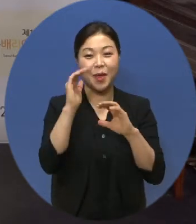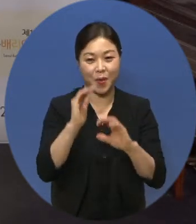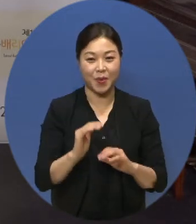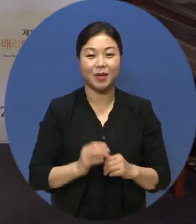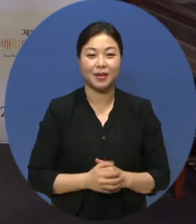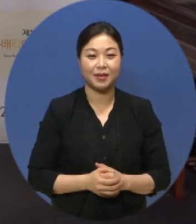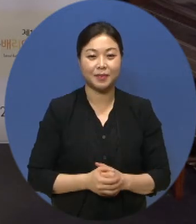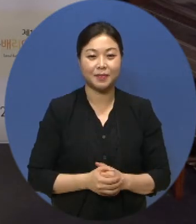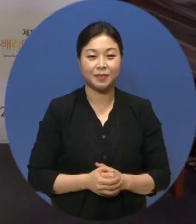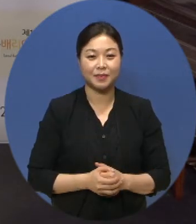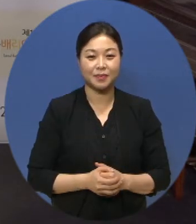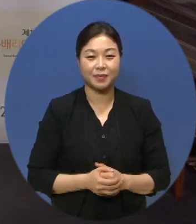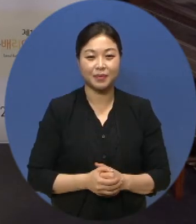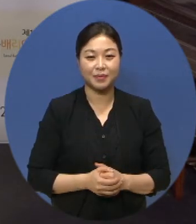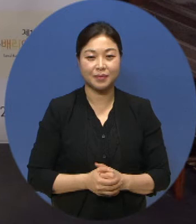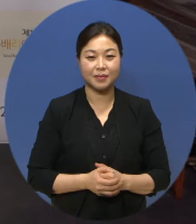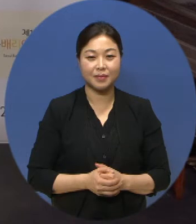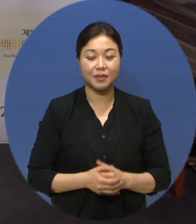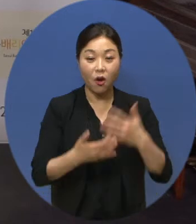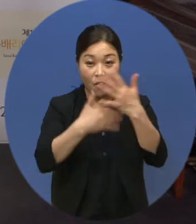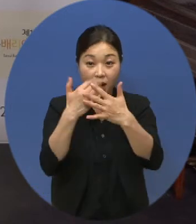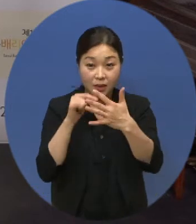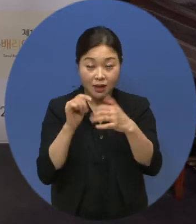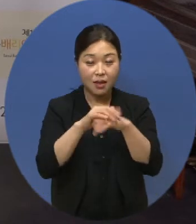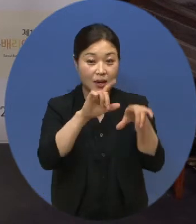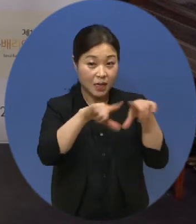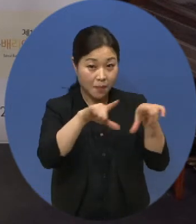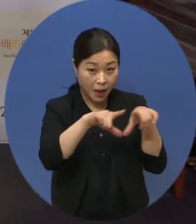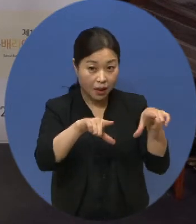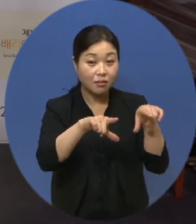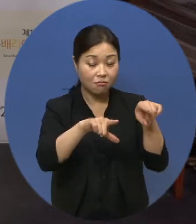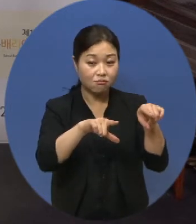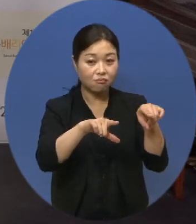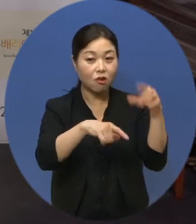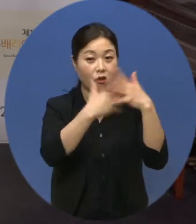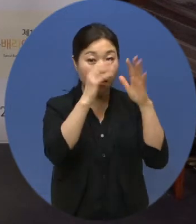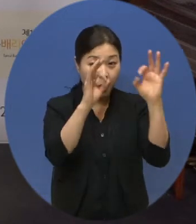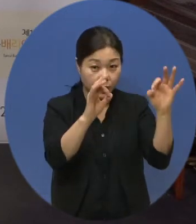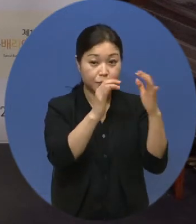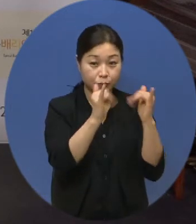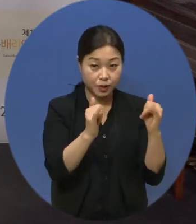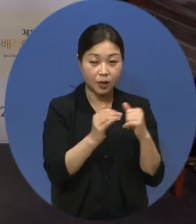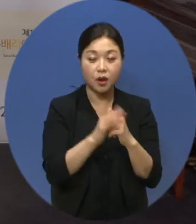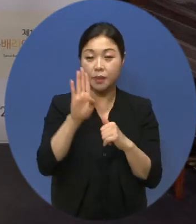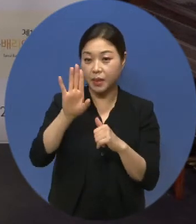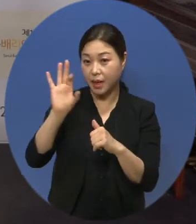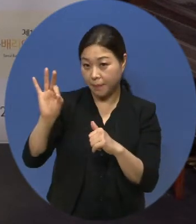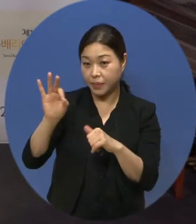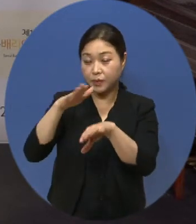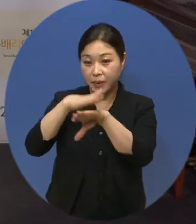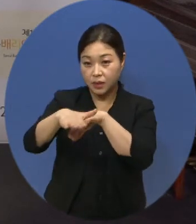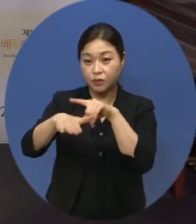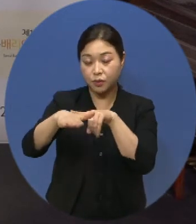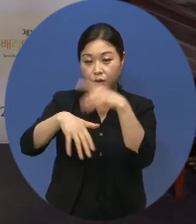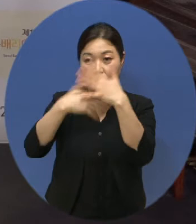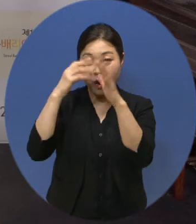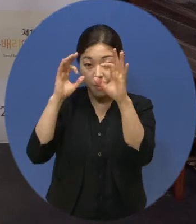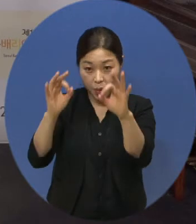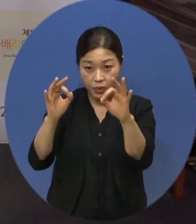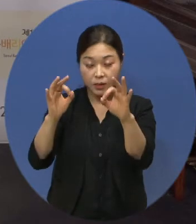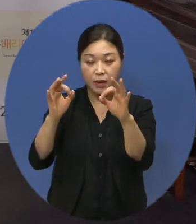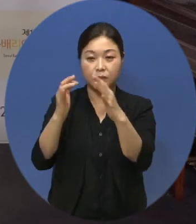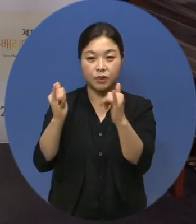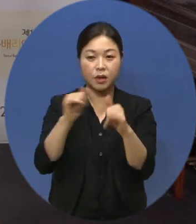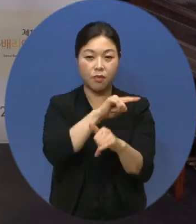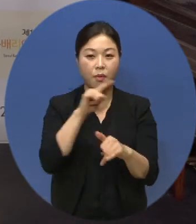거였고 최대한 이제 영화를 그냥 보시는 분들이랑 아니면 이제 배리어 프리 버전으로 보시는 분들이랑 거의 동일한